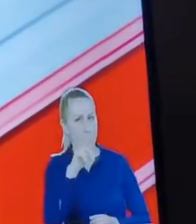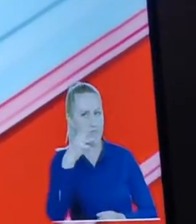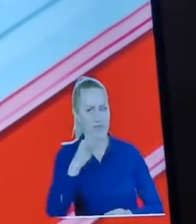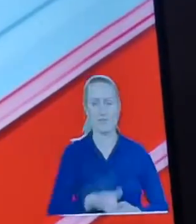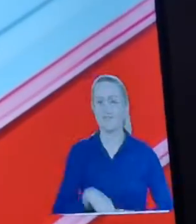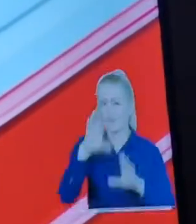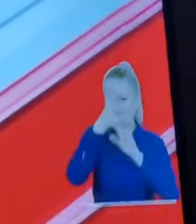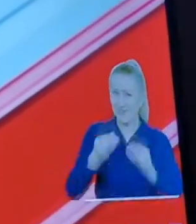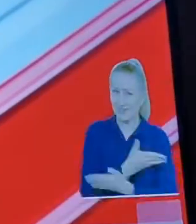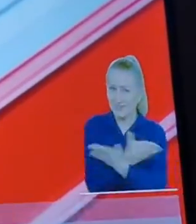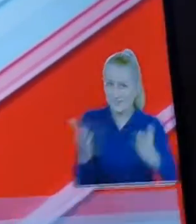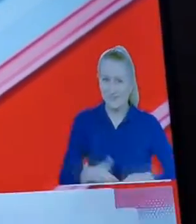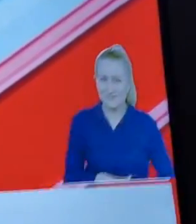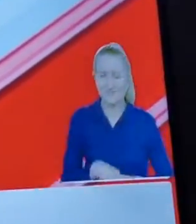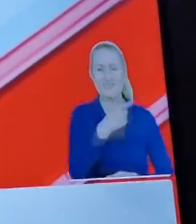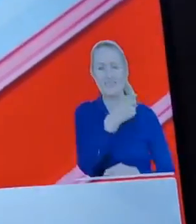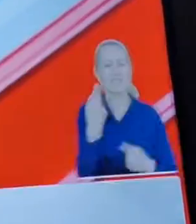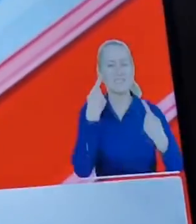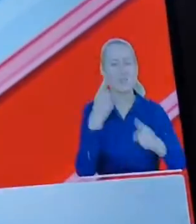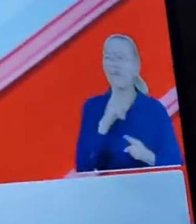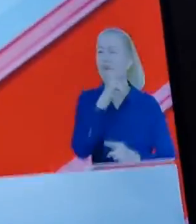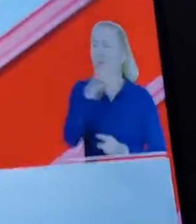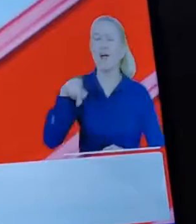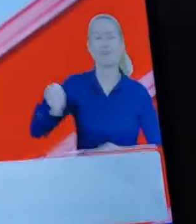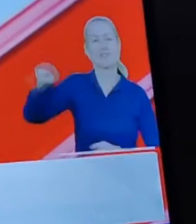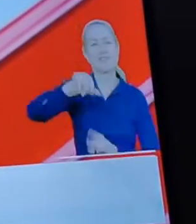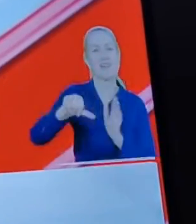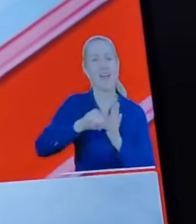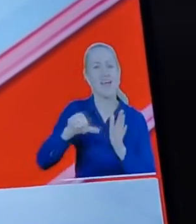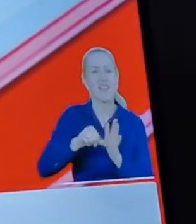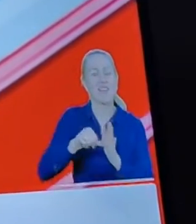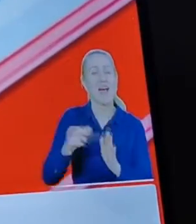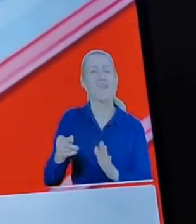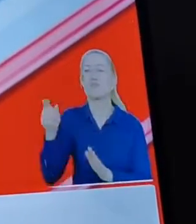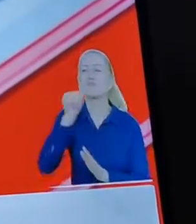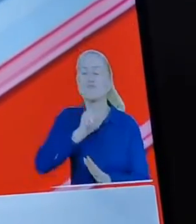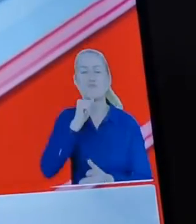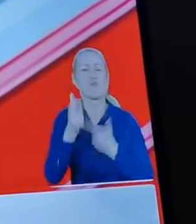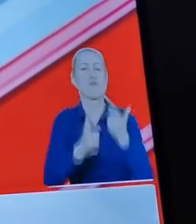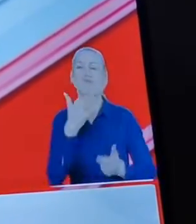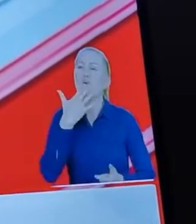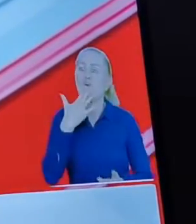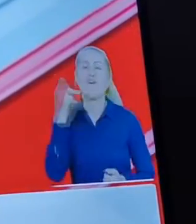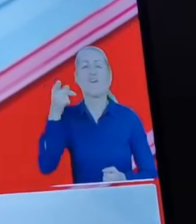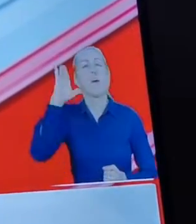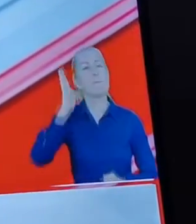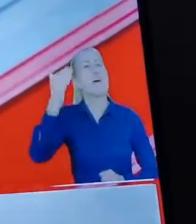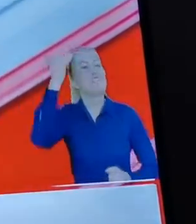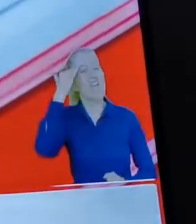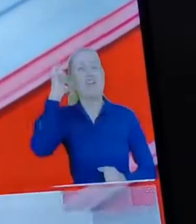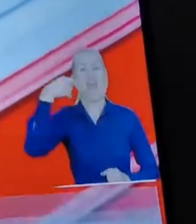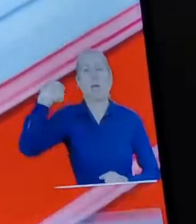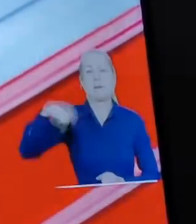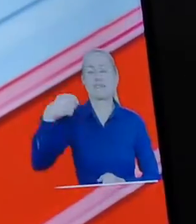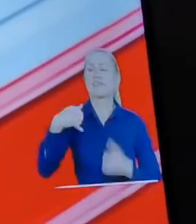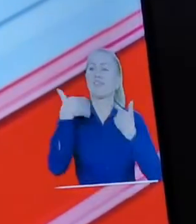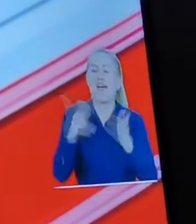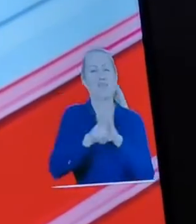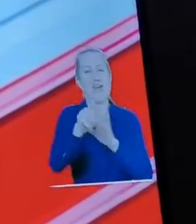drodzy Państwo, pewnie zauważyliście, że niemal każdy z moich kandydatów próbował dzisiaj udawać, że on też będzie umiał być prezydentem wszystkich